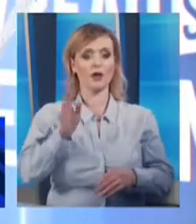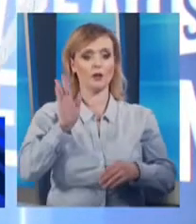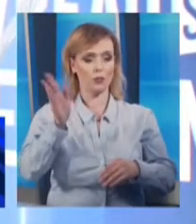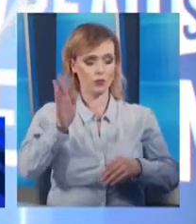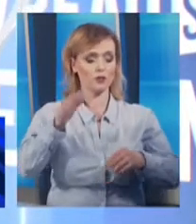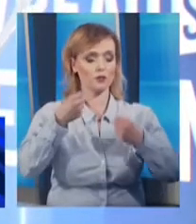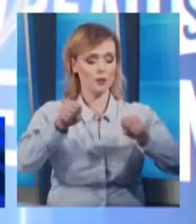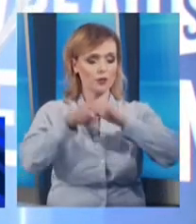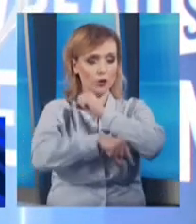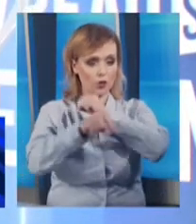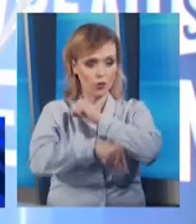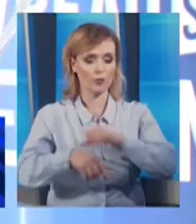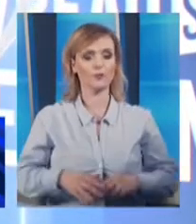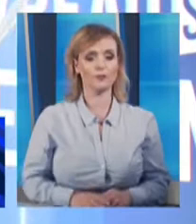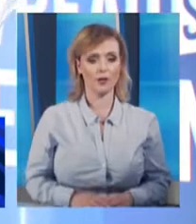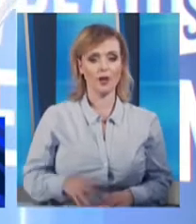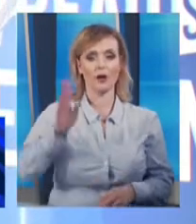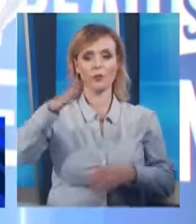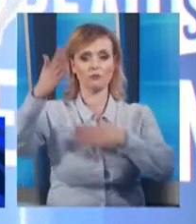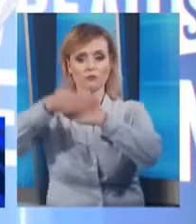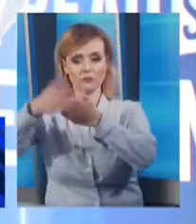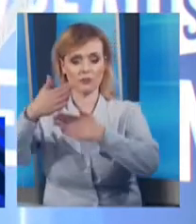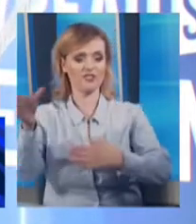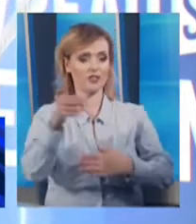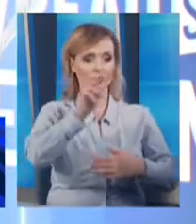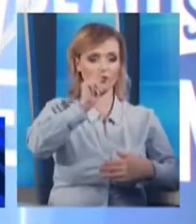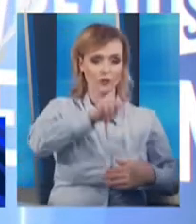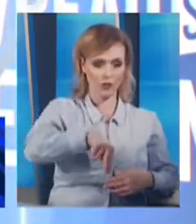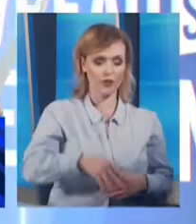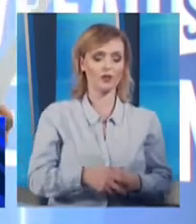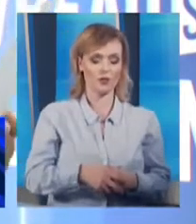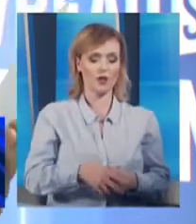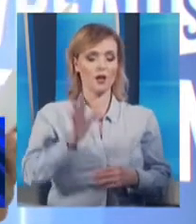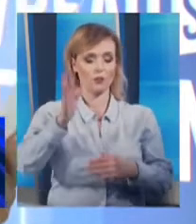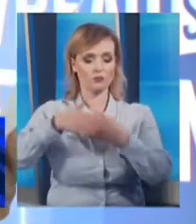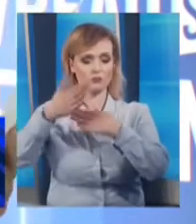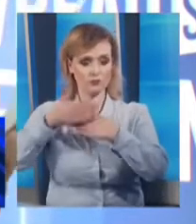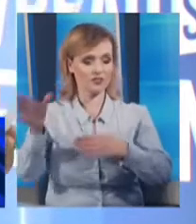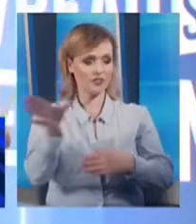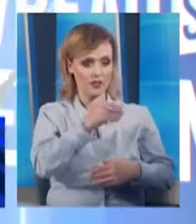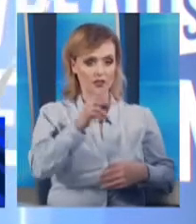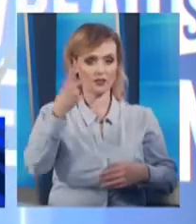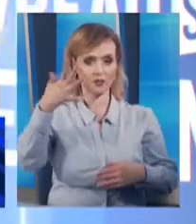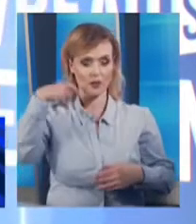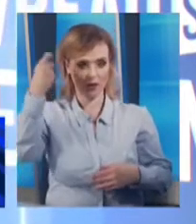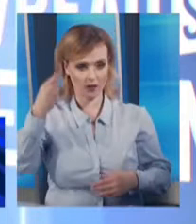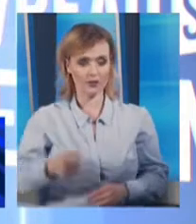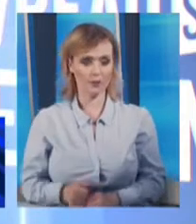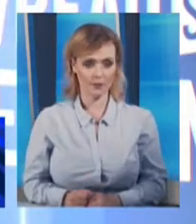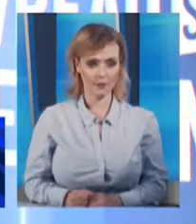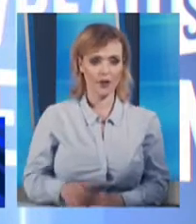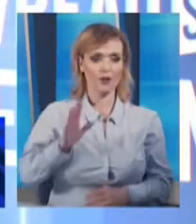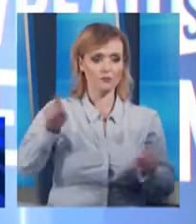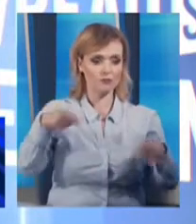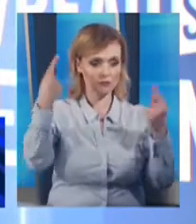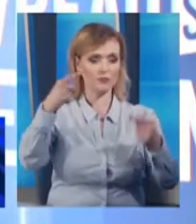public, închisoare de până la 25 de ani, eliminarea judecătorilor și procurorilor corupți, realizarea unui pact național pentru